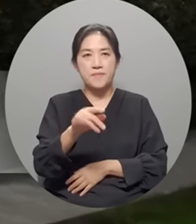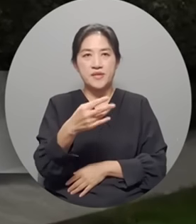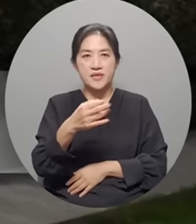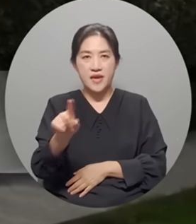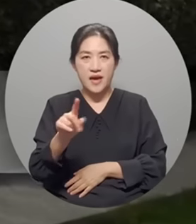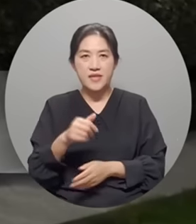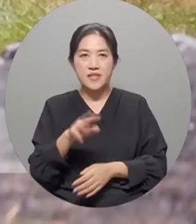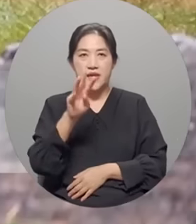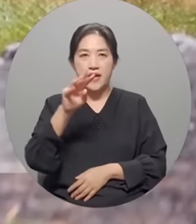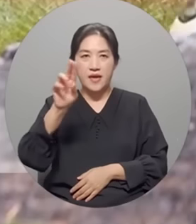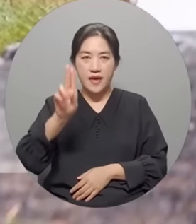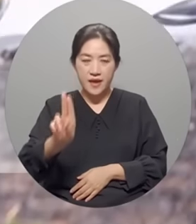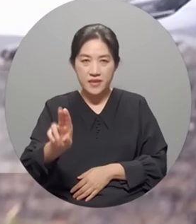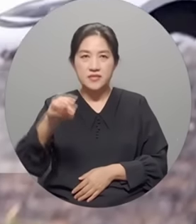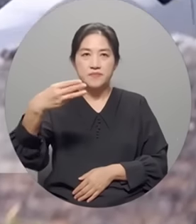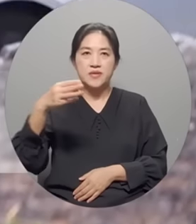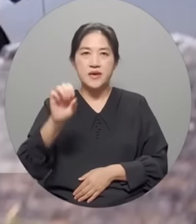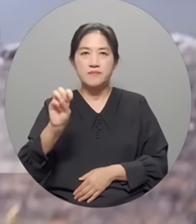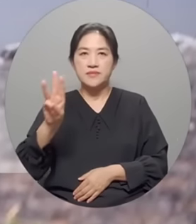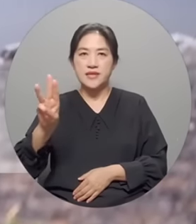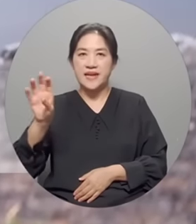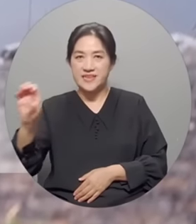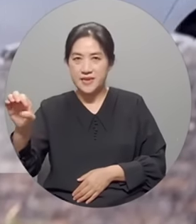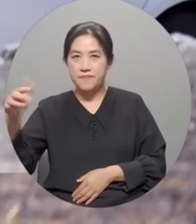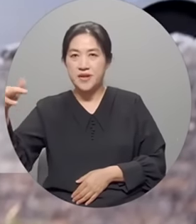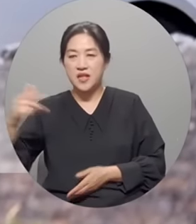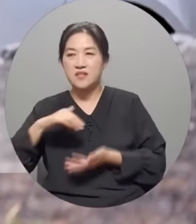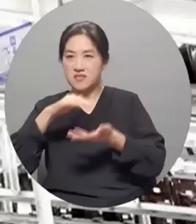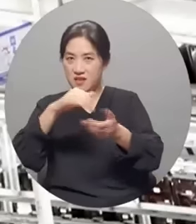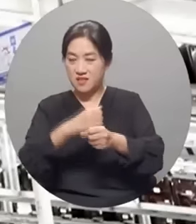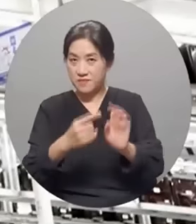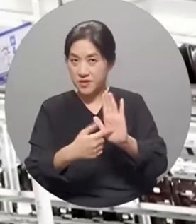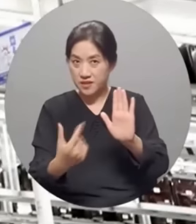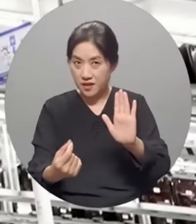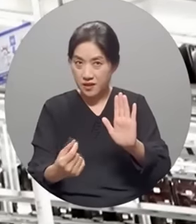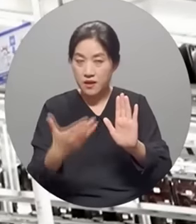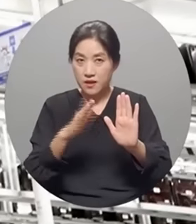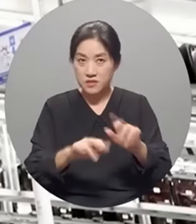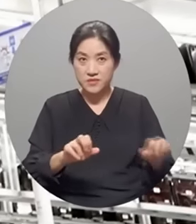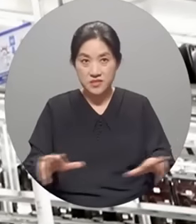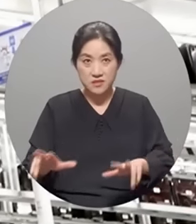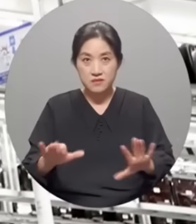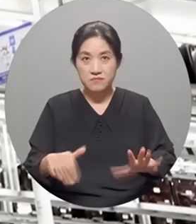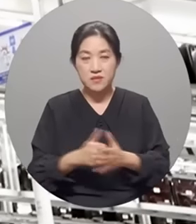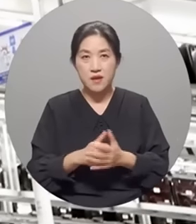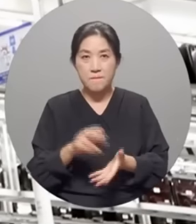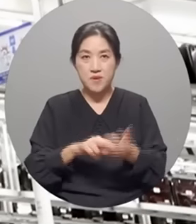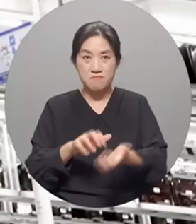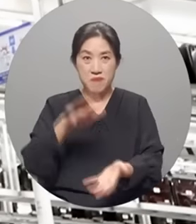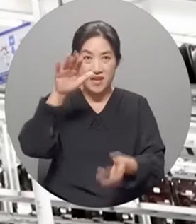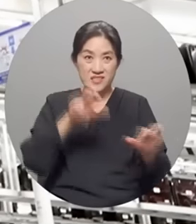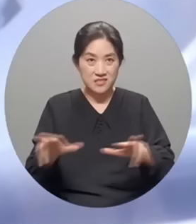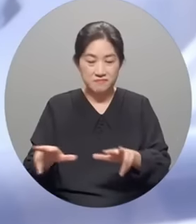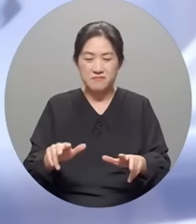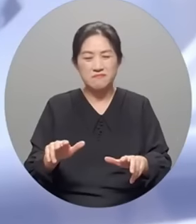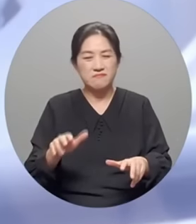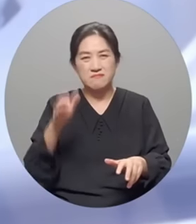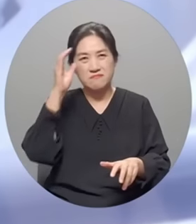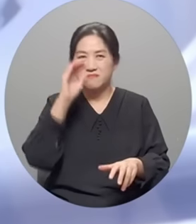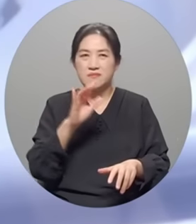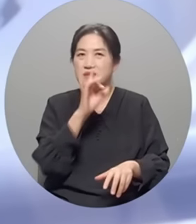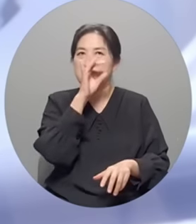HBM3E 8단 제품을 본격 납품한다는 걸 시사한 셈입니다. 그렇다고 당장 급격한 매출 확대를 기대하긴 어렵다는